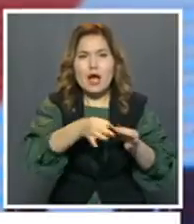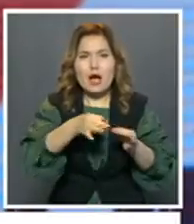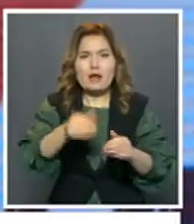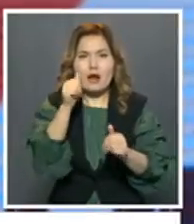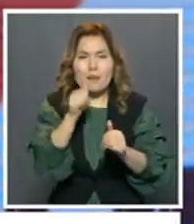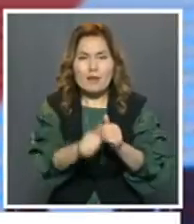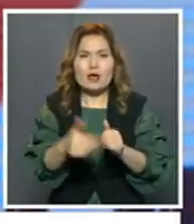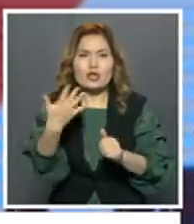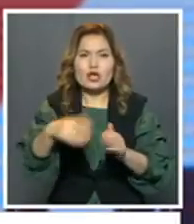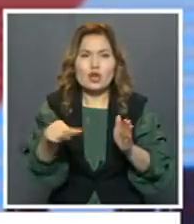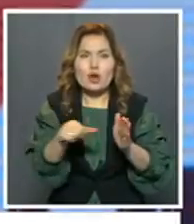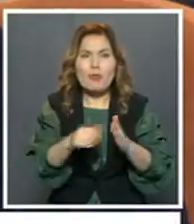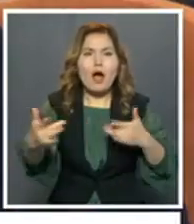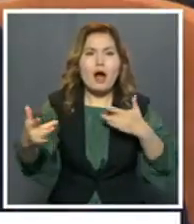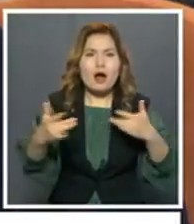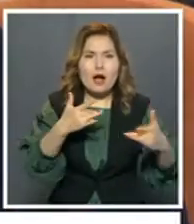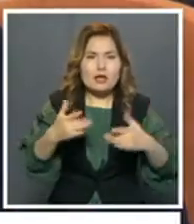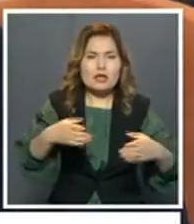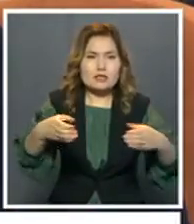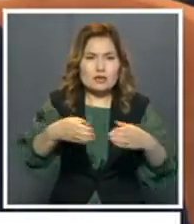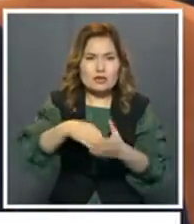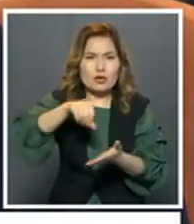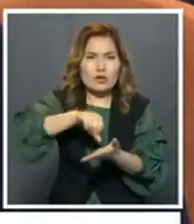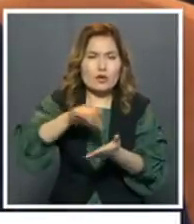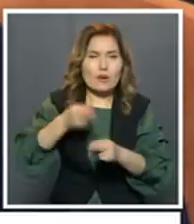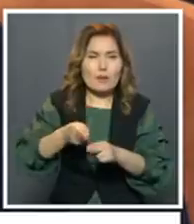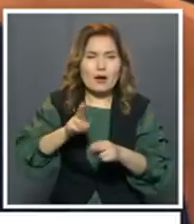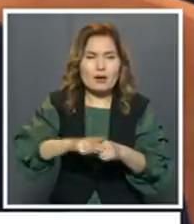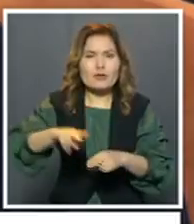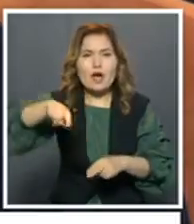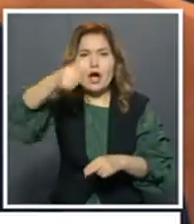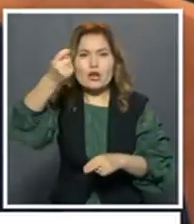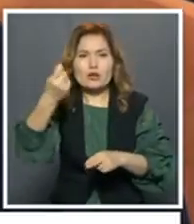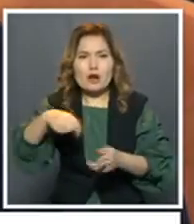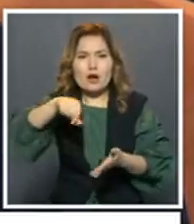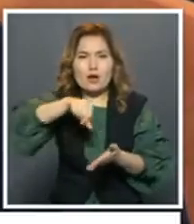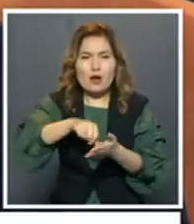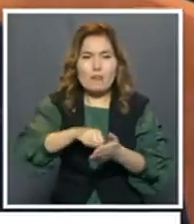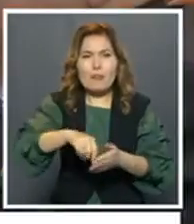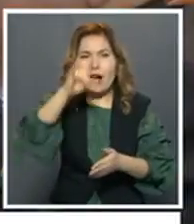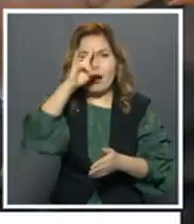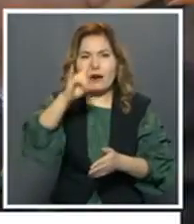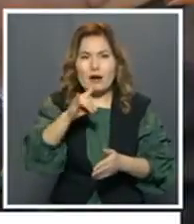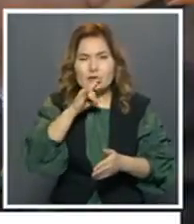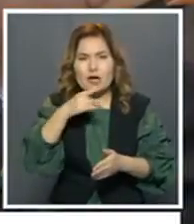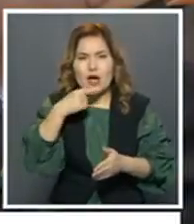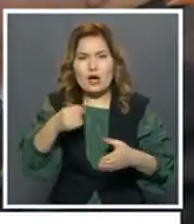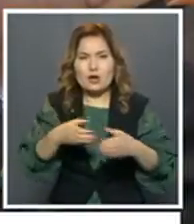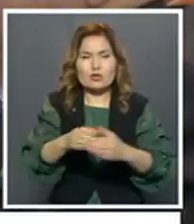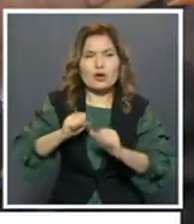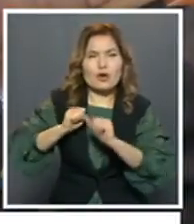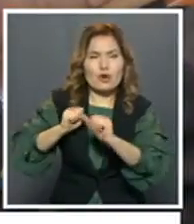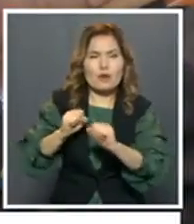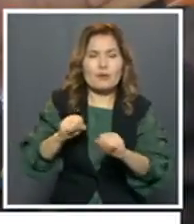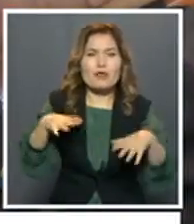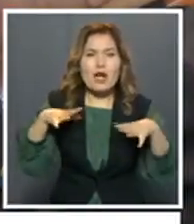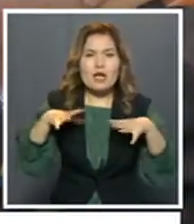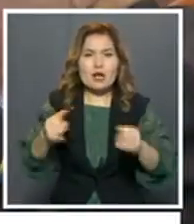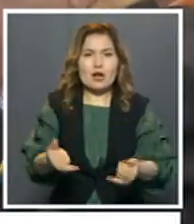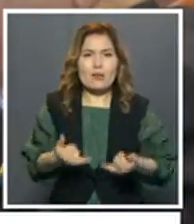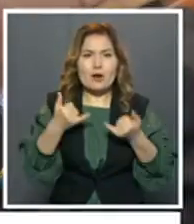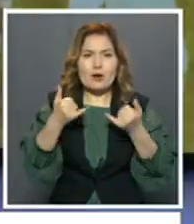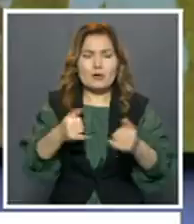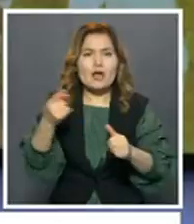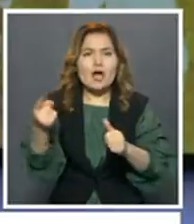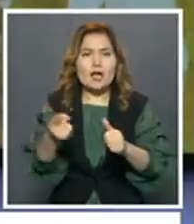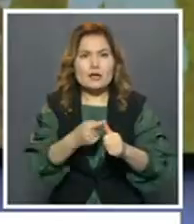саны 56 концерт қоймақ. Игі бастама қан майданда отан қорғаған қазақстандық жауынгерлердің ерлігіне құрмет көрсетіп,